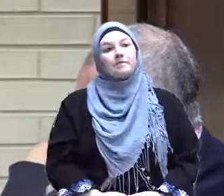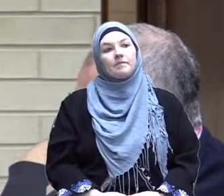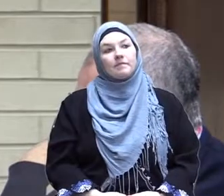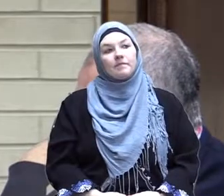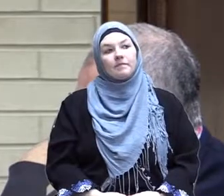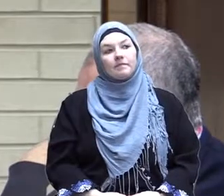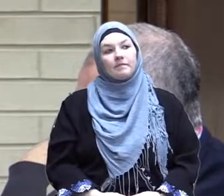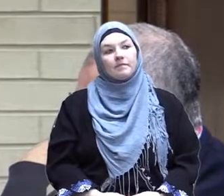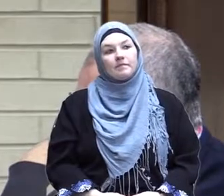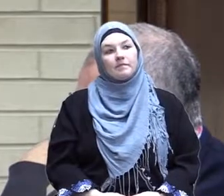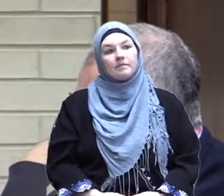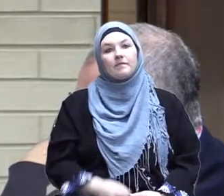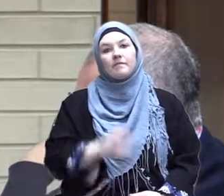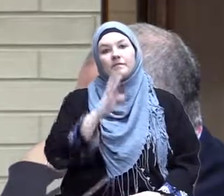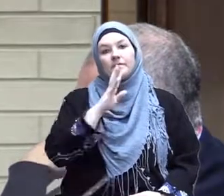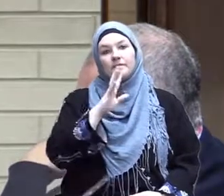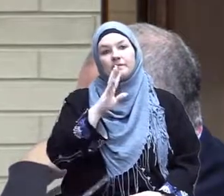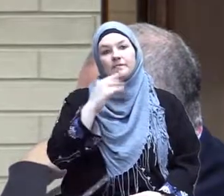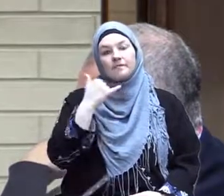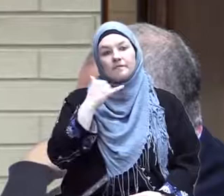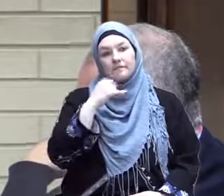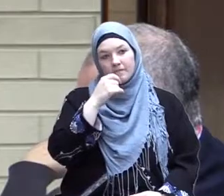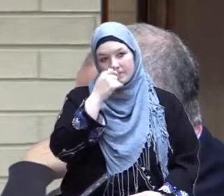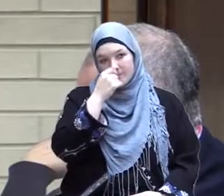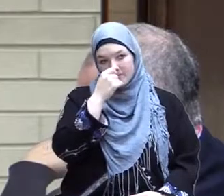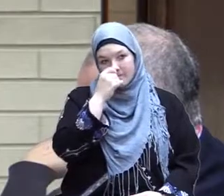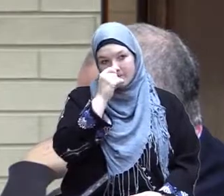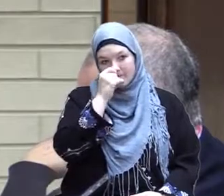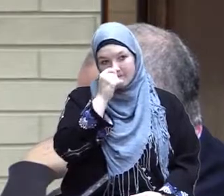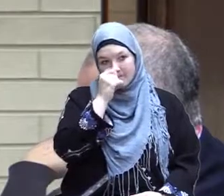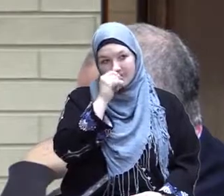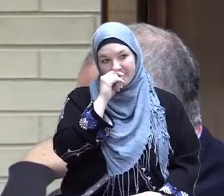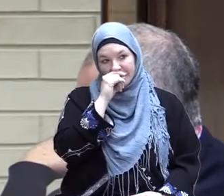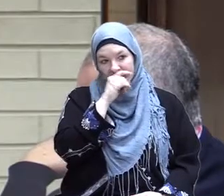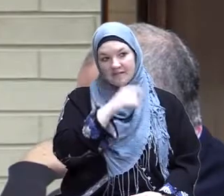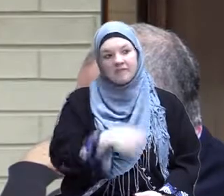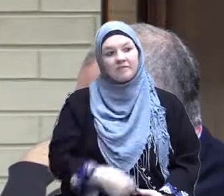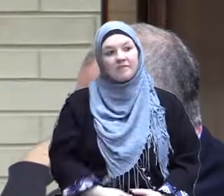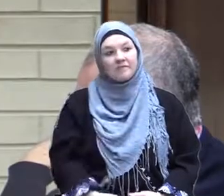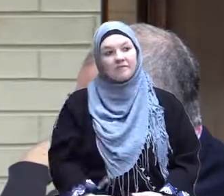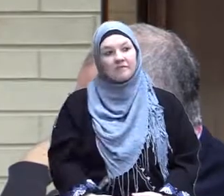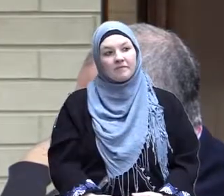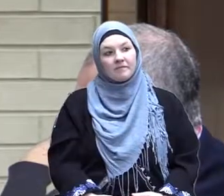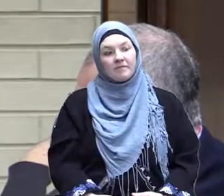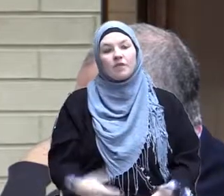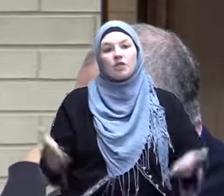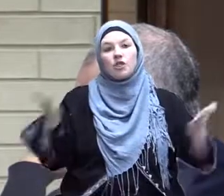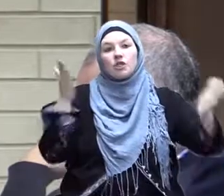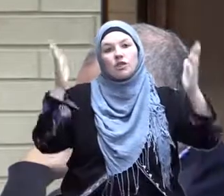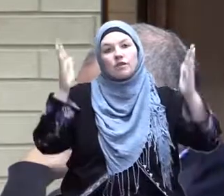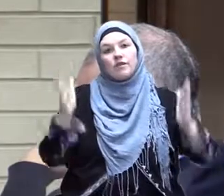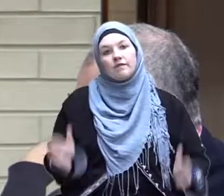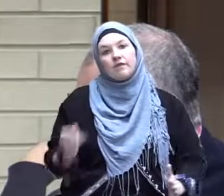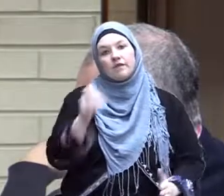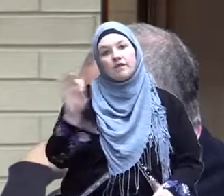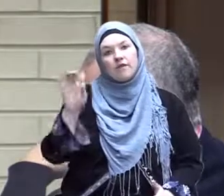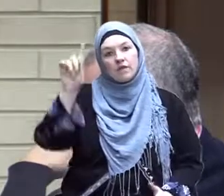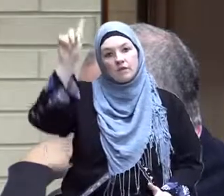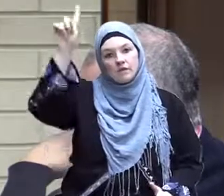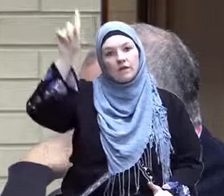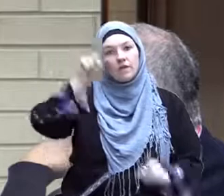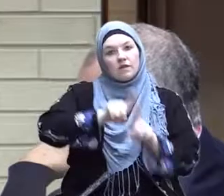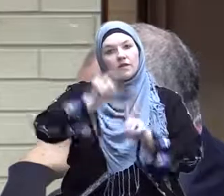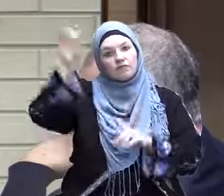وَقُلْ لِعِبَادِي يَقُولُ الَّتِي هِيَ أَحْسَنُ. That's the servants of Allah are here